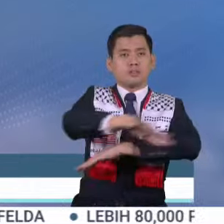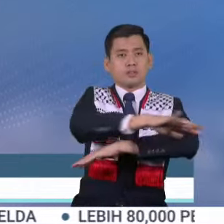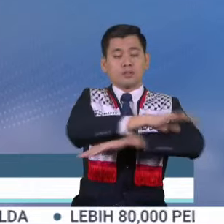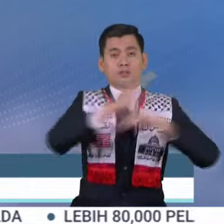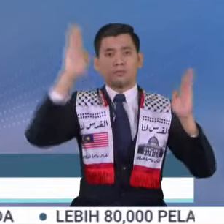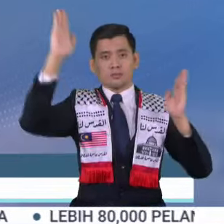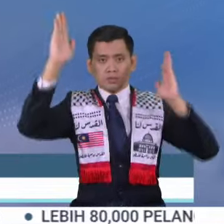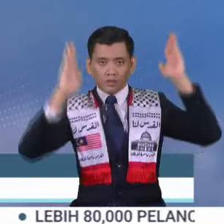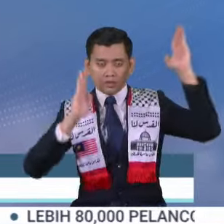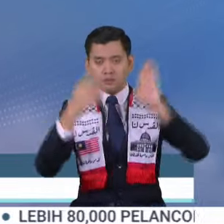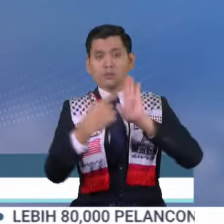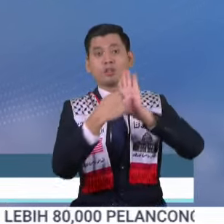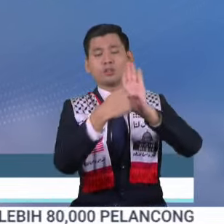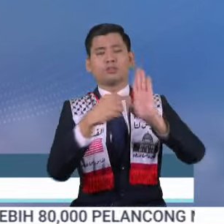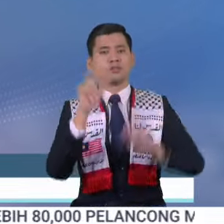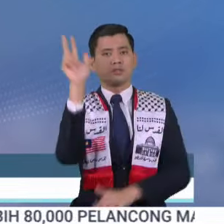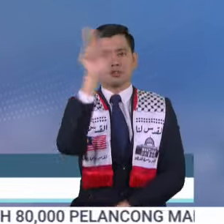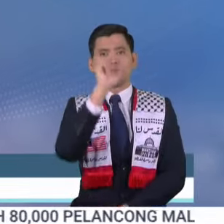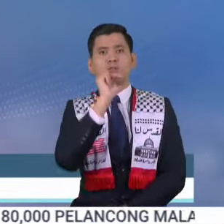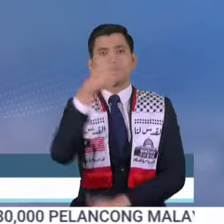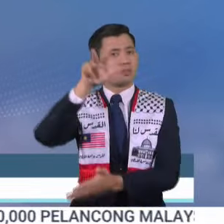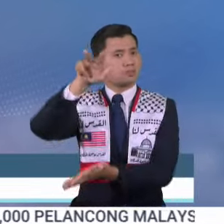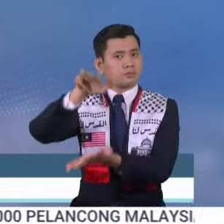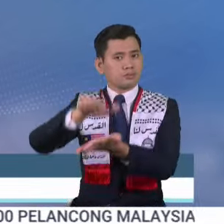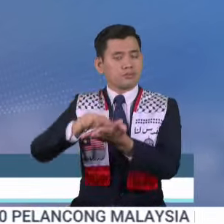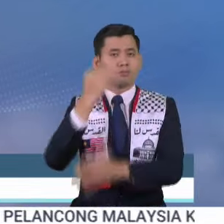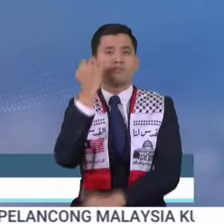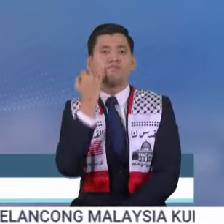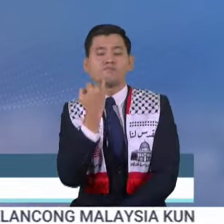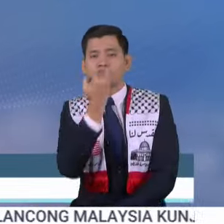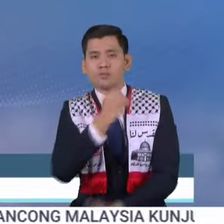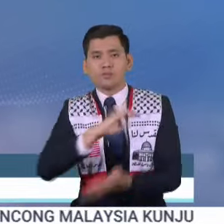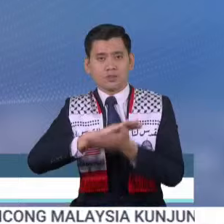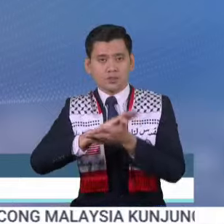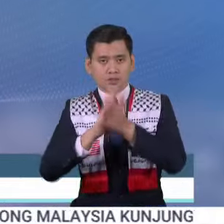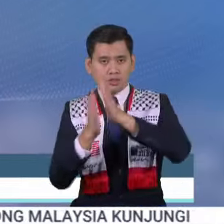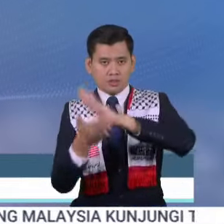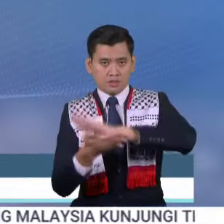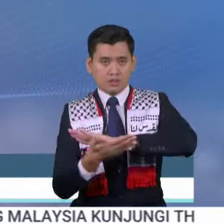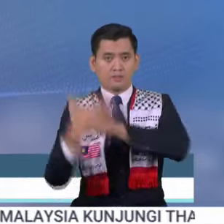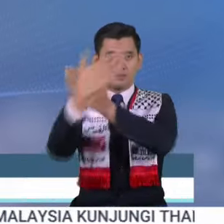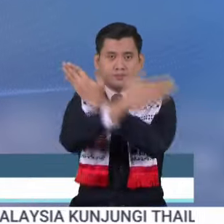mesej jelas kerajaan tidak mengiktiraf Israel sebagai sebuah